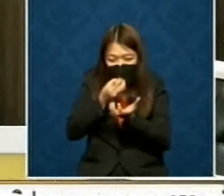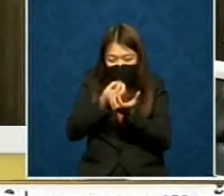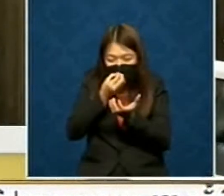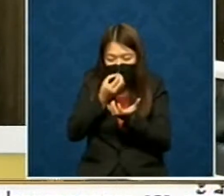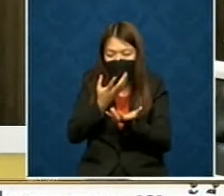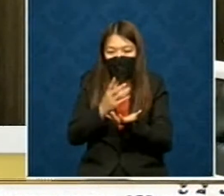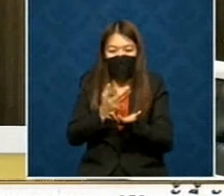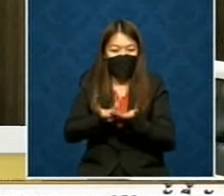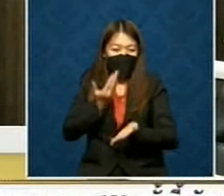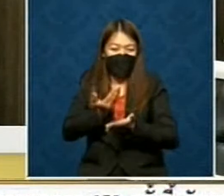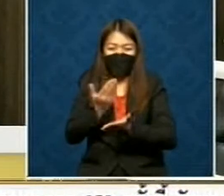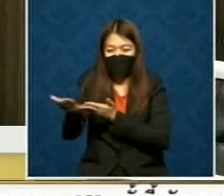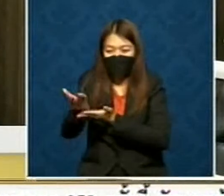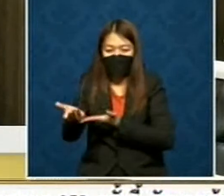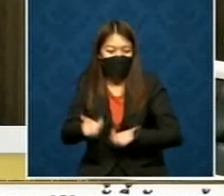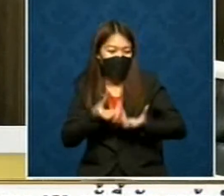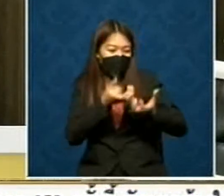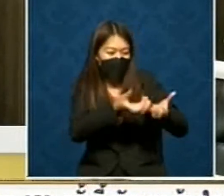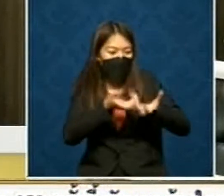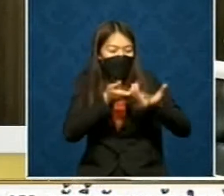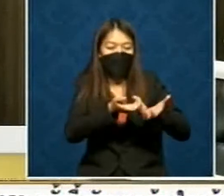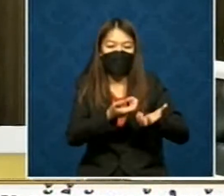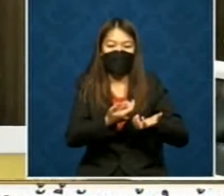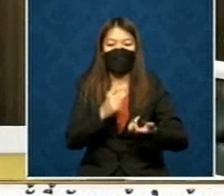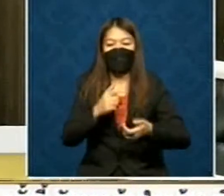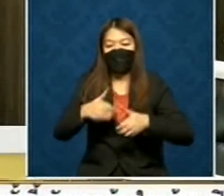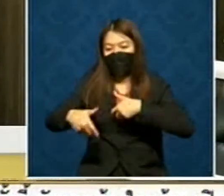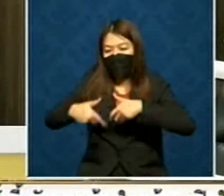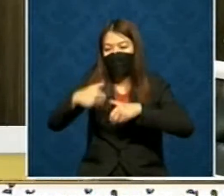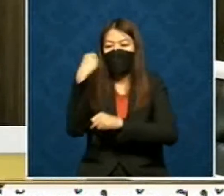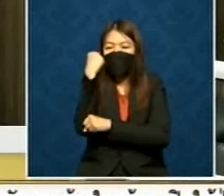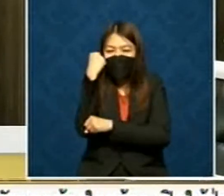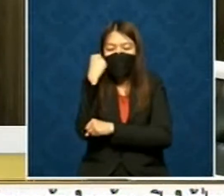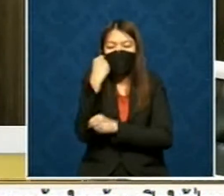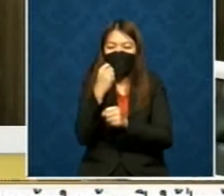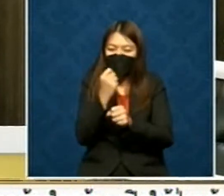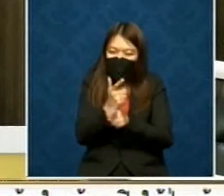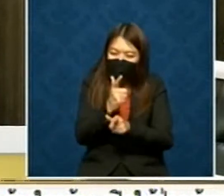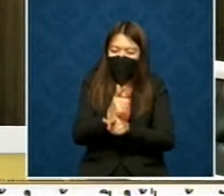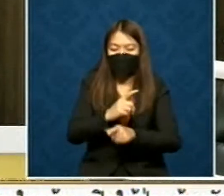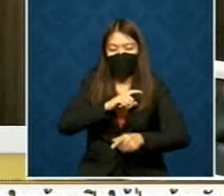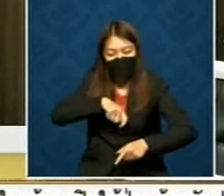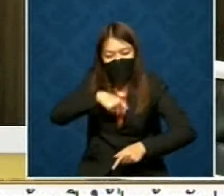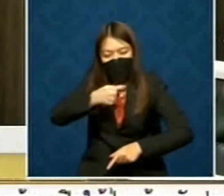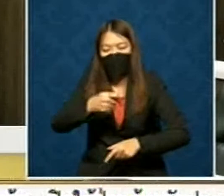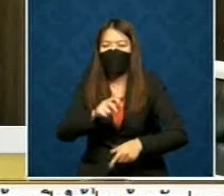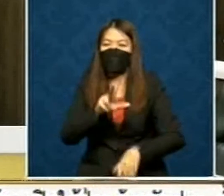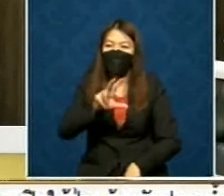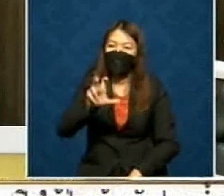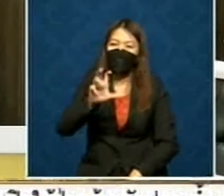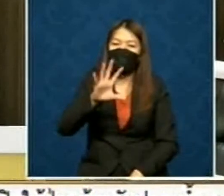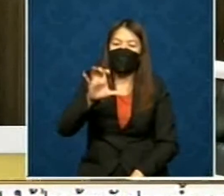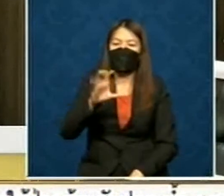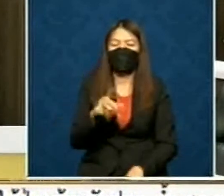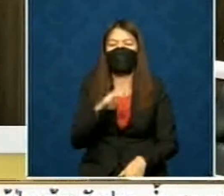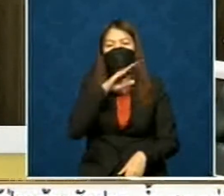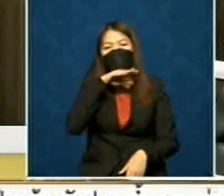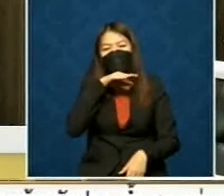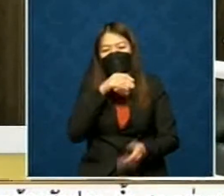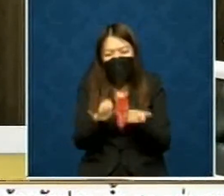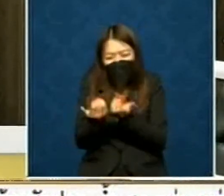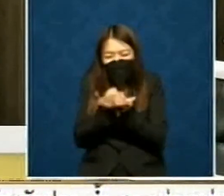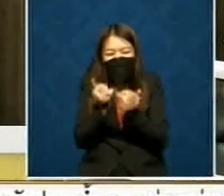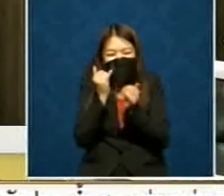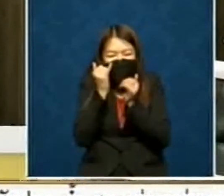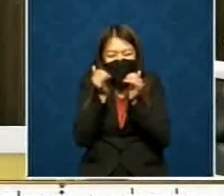kleineสุท้ายเกส์กรกต้องจ่ายกตองยอมขายตัว 300-500 ลกหมูในขาย 20 บาทนะครั